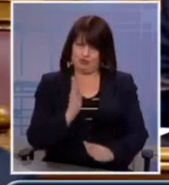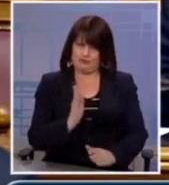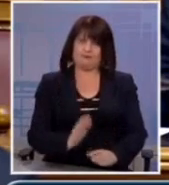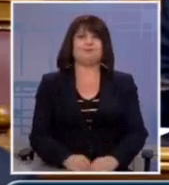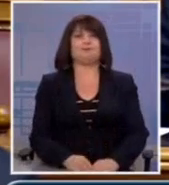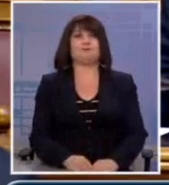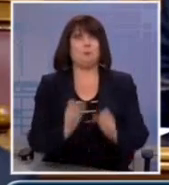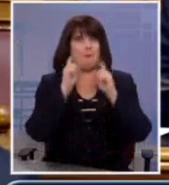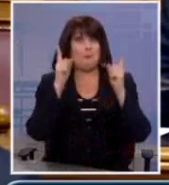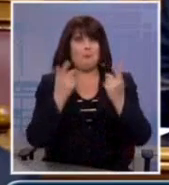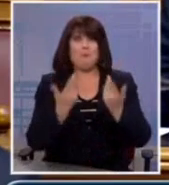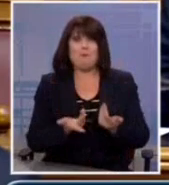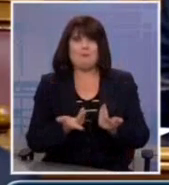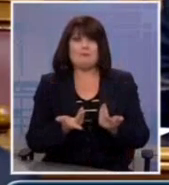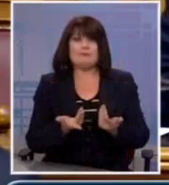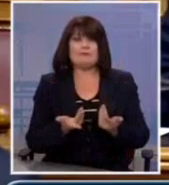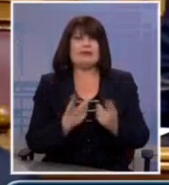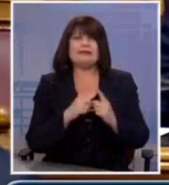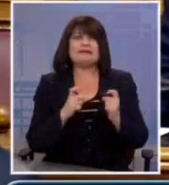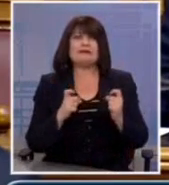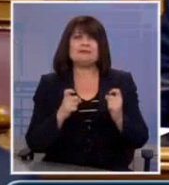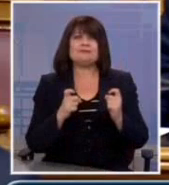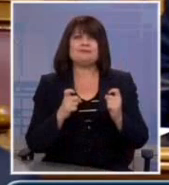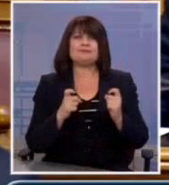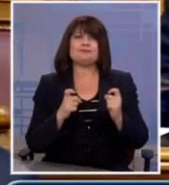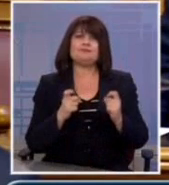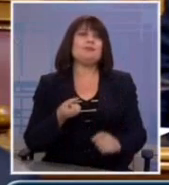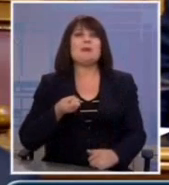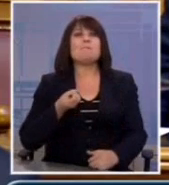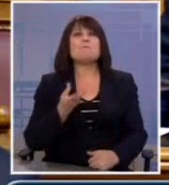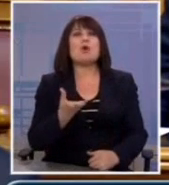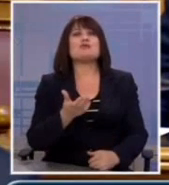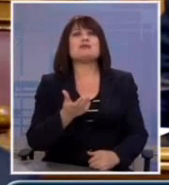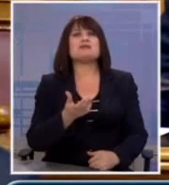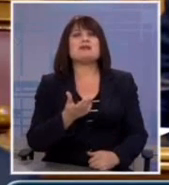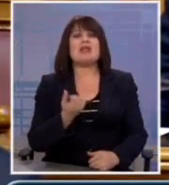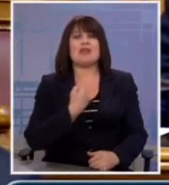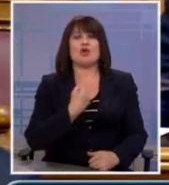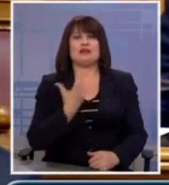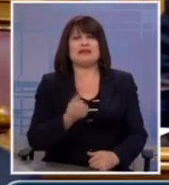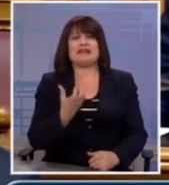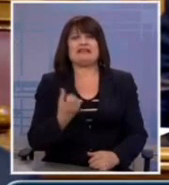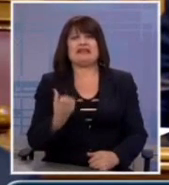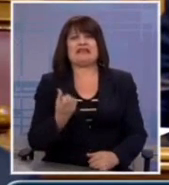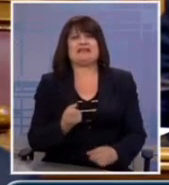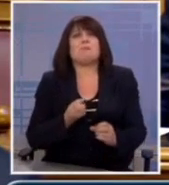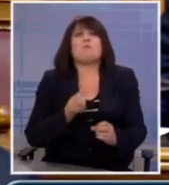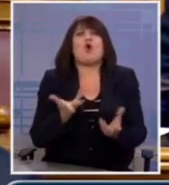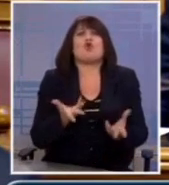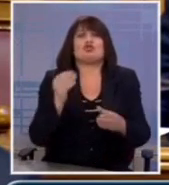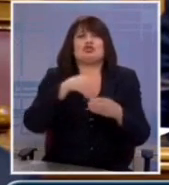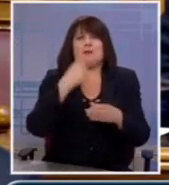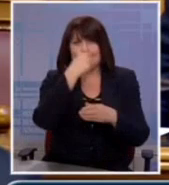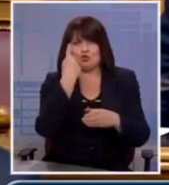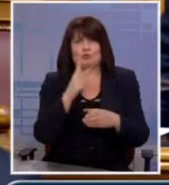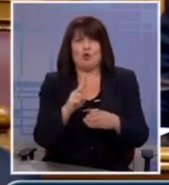η έκπληξή μου συνίσταται στο ότι πόσες μαζί ιδιότητες μπορείτε να χωρέσετε στο